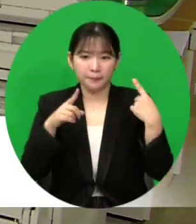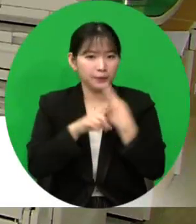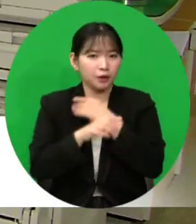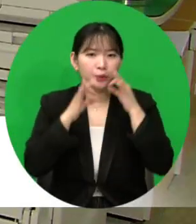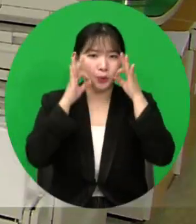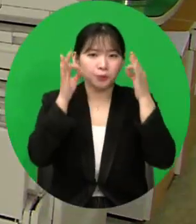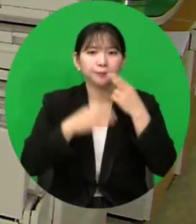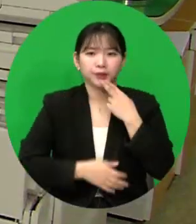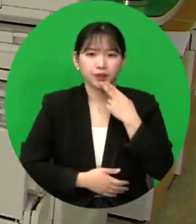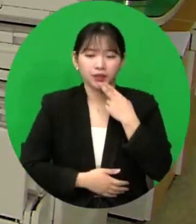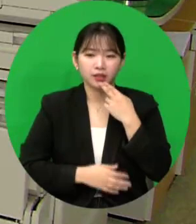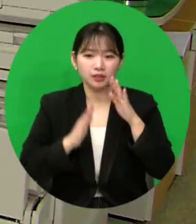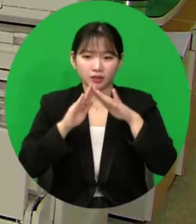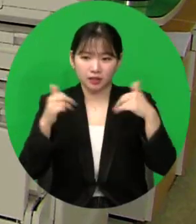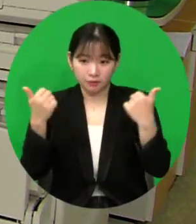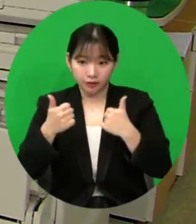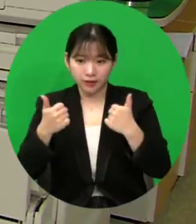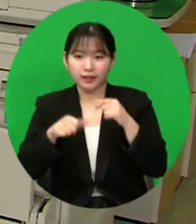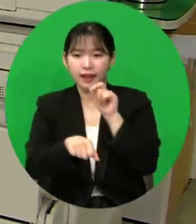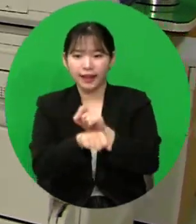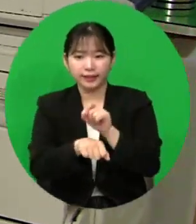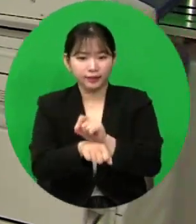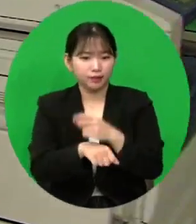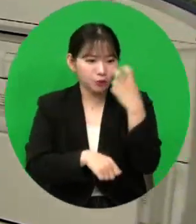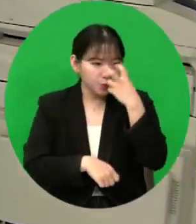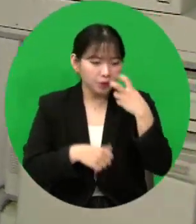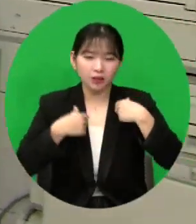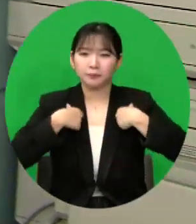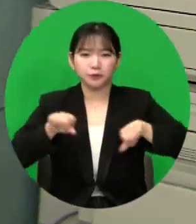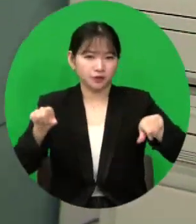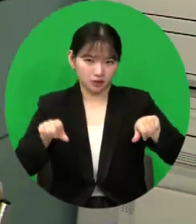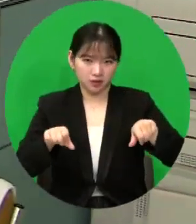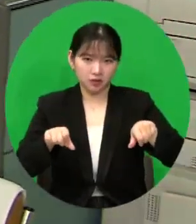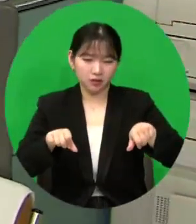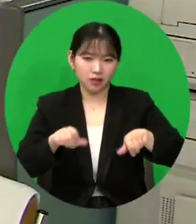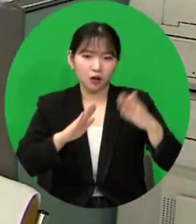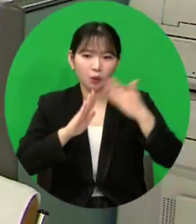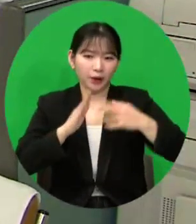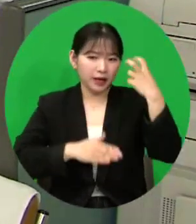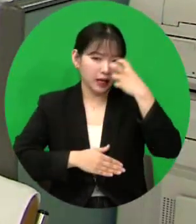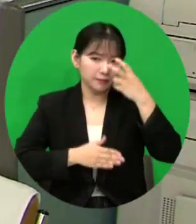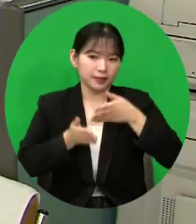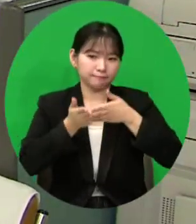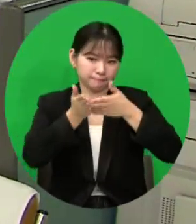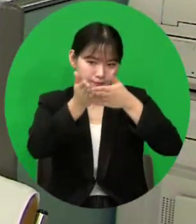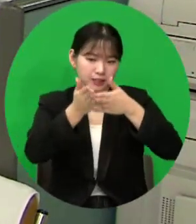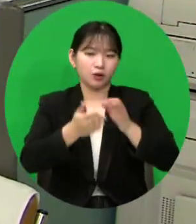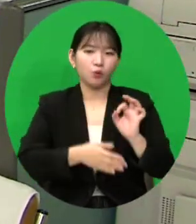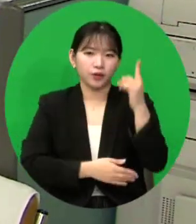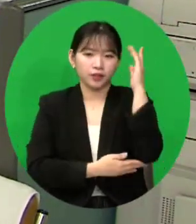노력이 없고 전남도 의회는 행정 사무 조사를 포기했다며 공익 감사 청구 배경을 설명했습니다